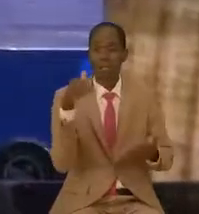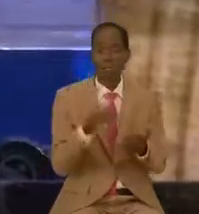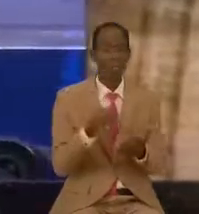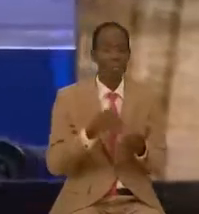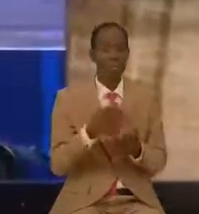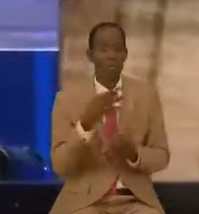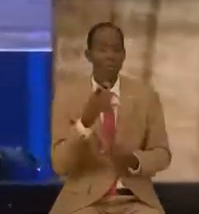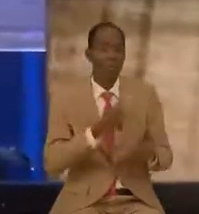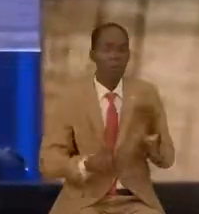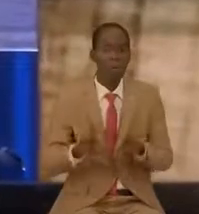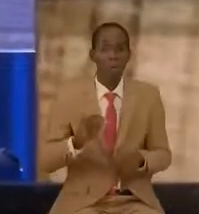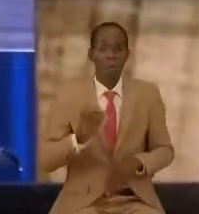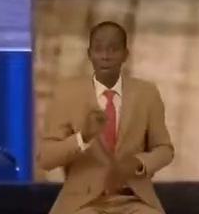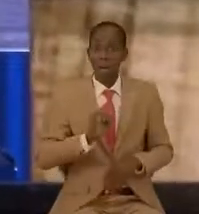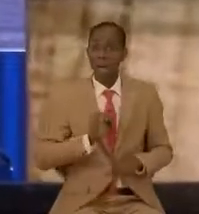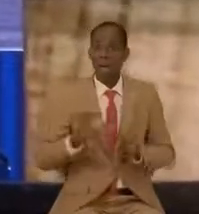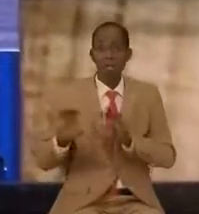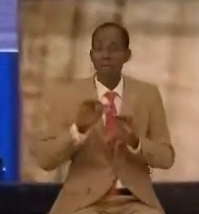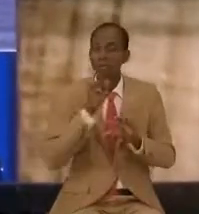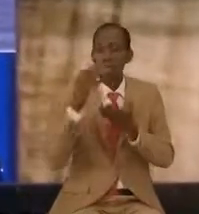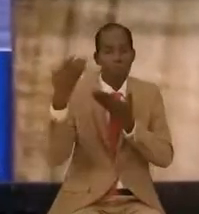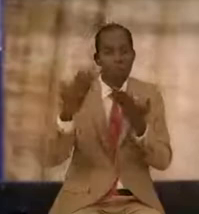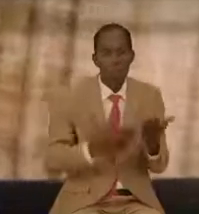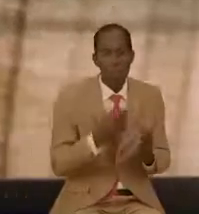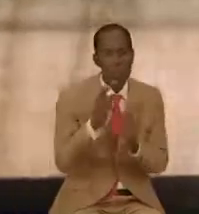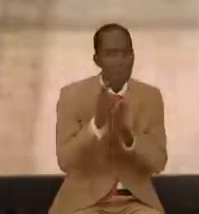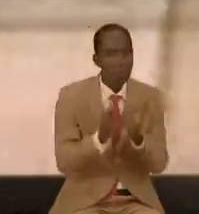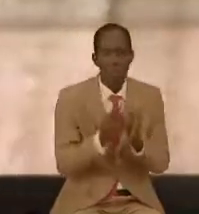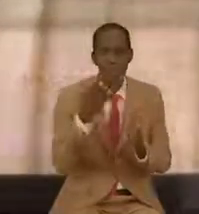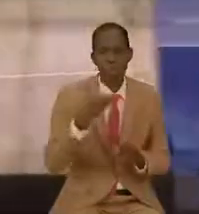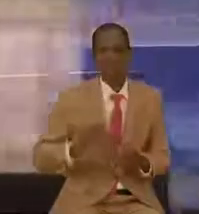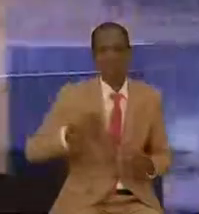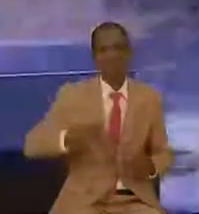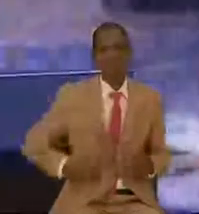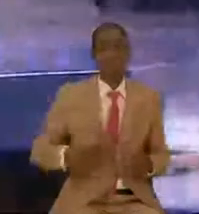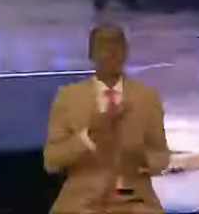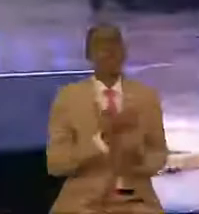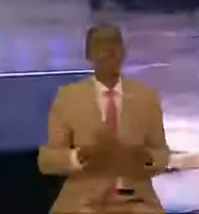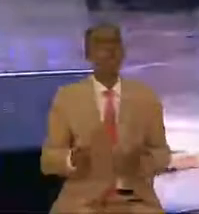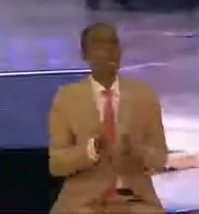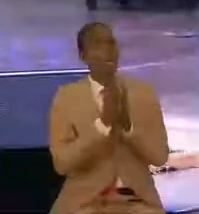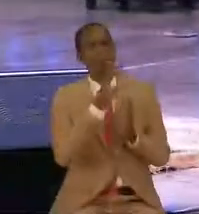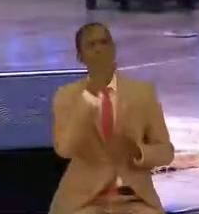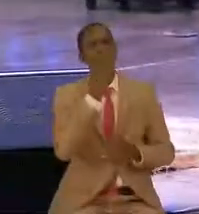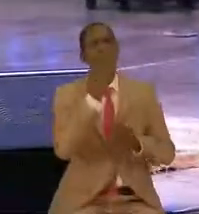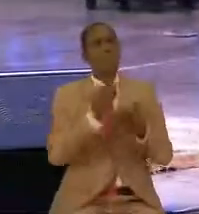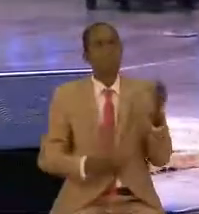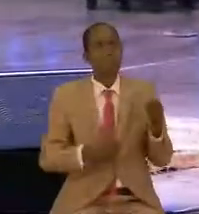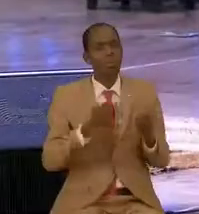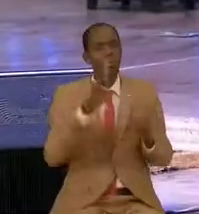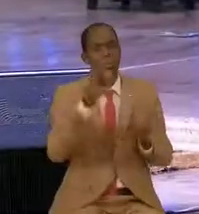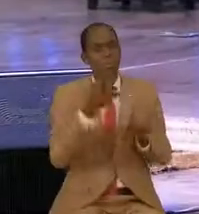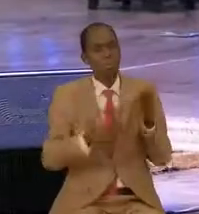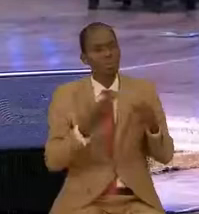3000 étaient baptisés. Et je n'ai pas apporté la circoncision. Et que par quel nom avez-vous fait